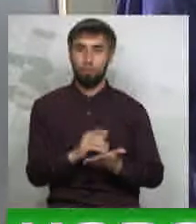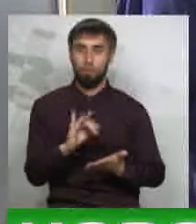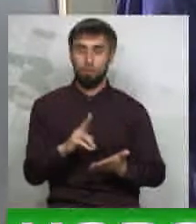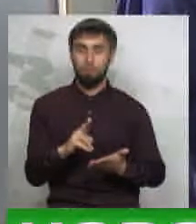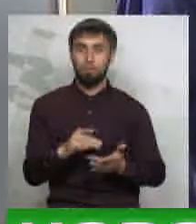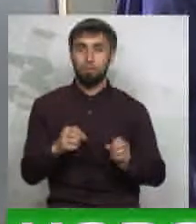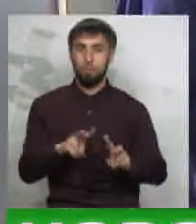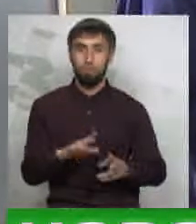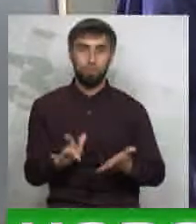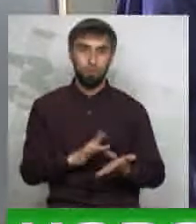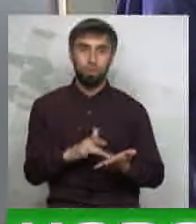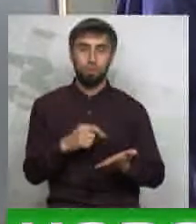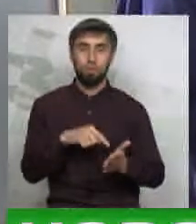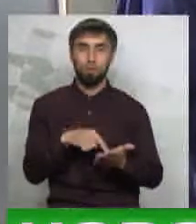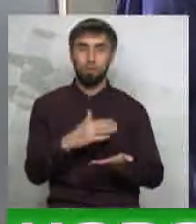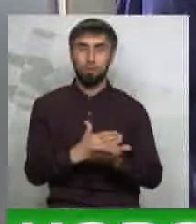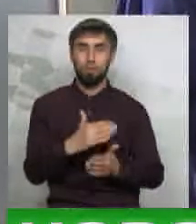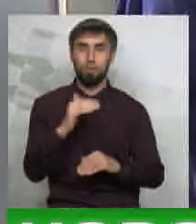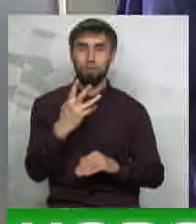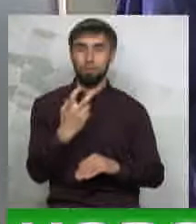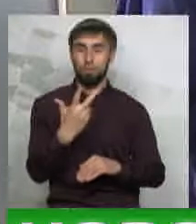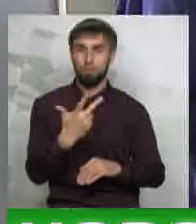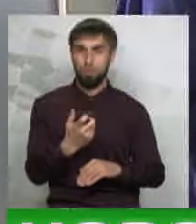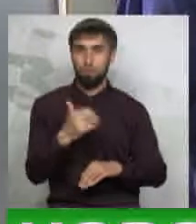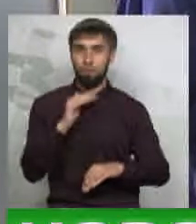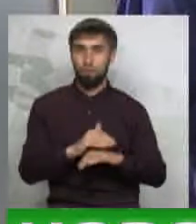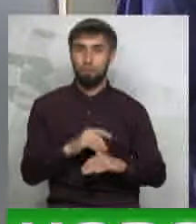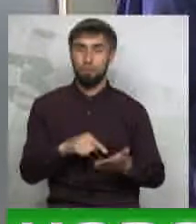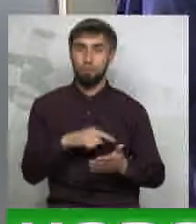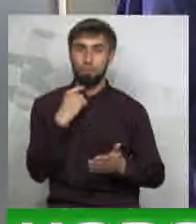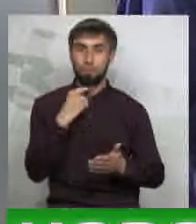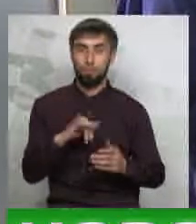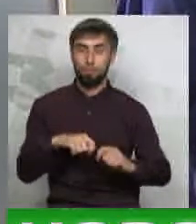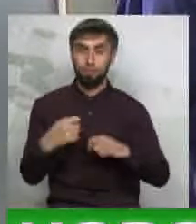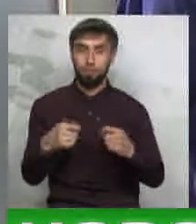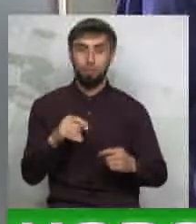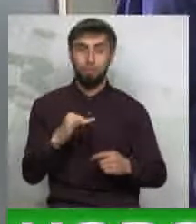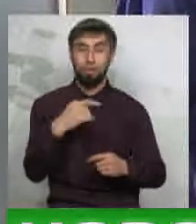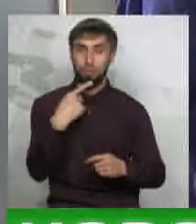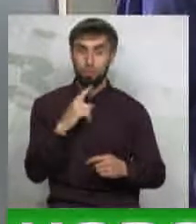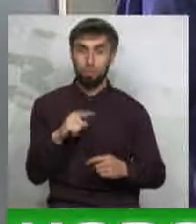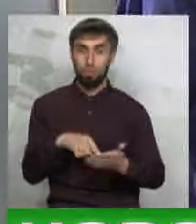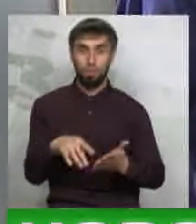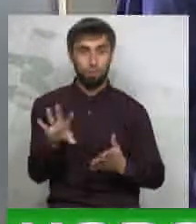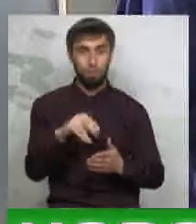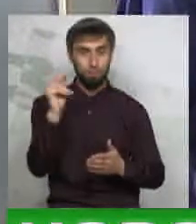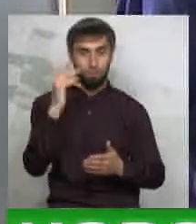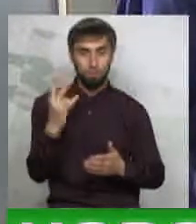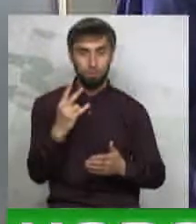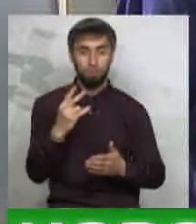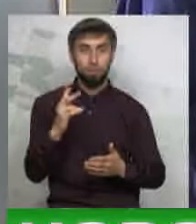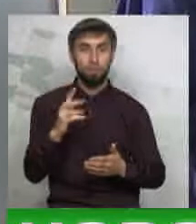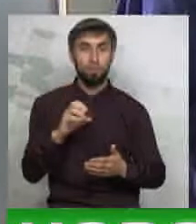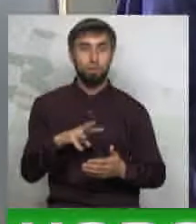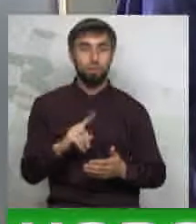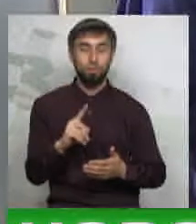специальный журнал, где есть 300 фактов об ингушах, и мотивируем ребят на то, чтобы они все это заучили и знали